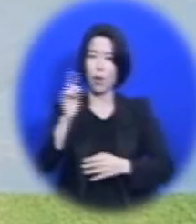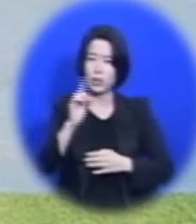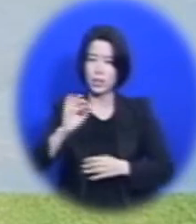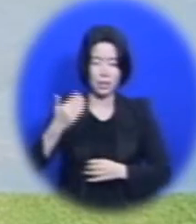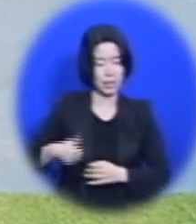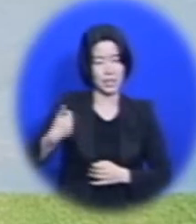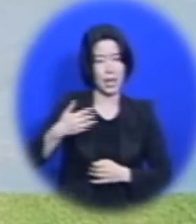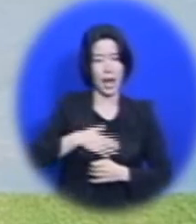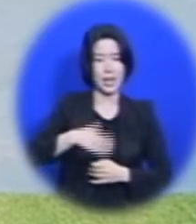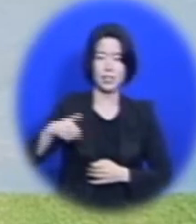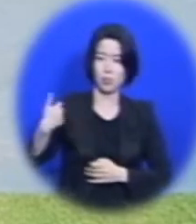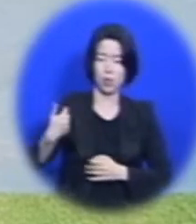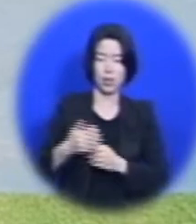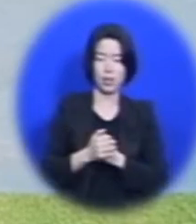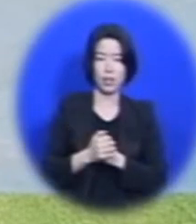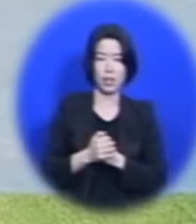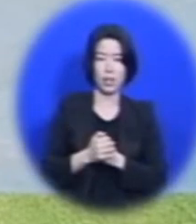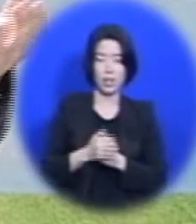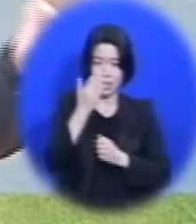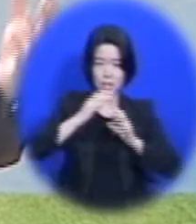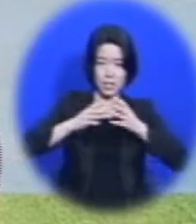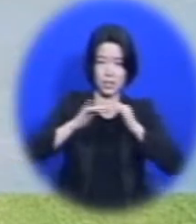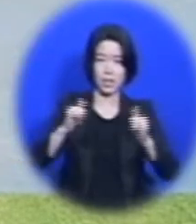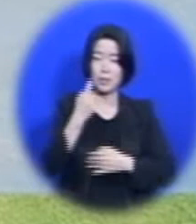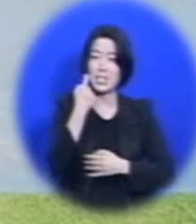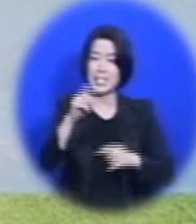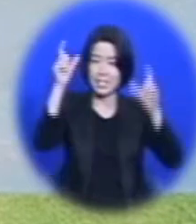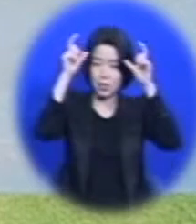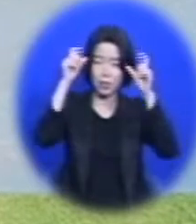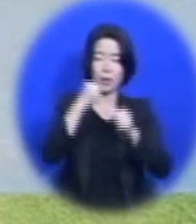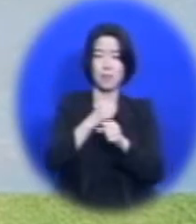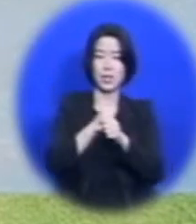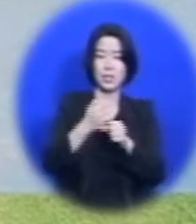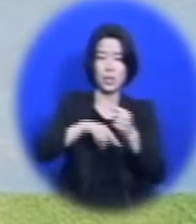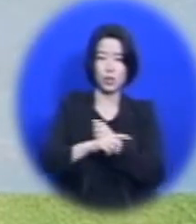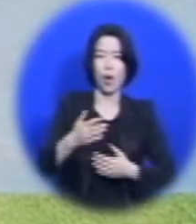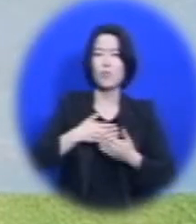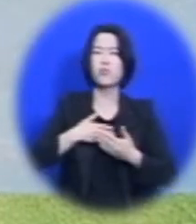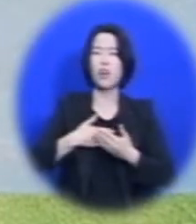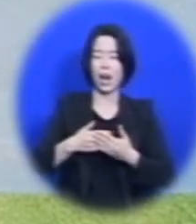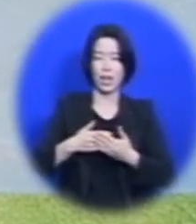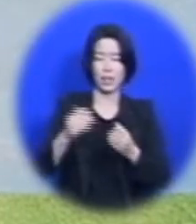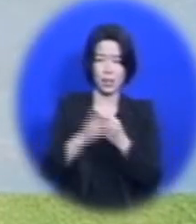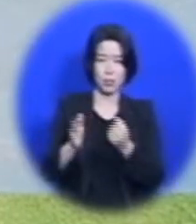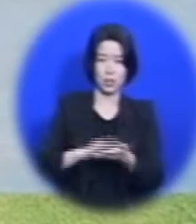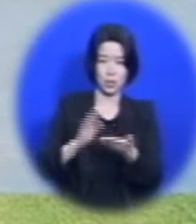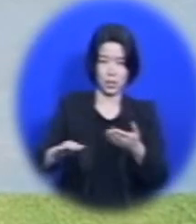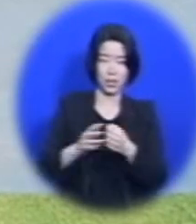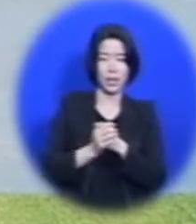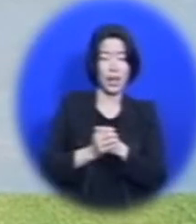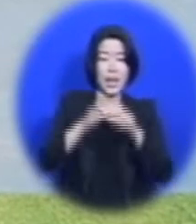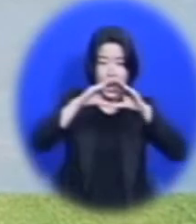알지 못함이니라. 이스라엘 백성들이 금송아지 만든 이유는 불안하기 때문에 그랬어요. 불안하기 때문에.